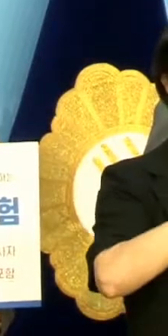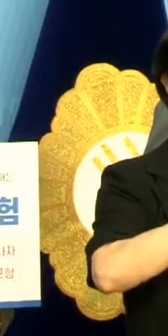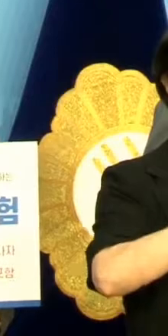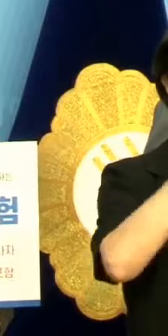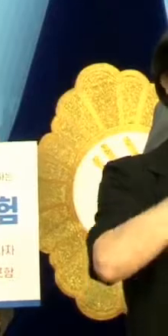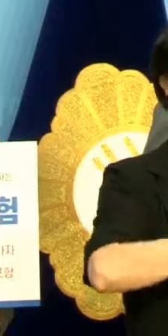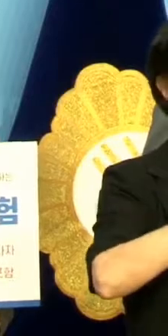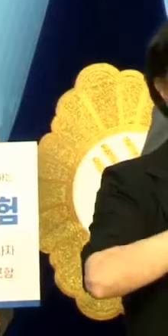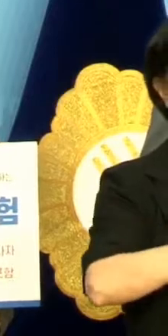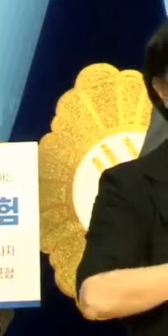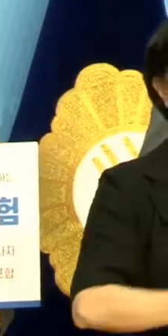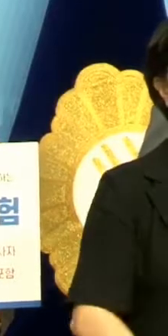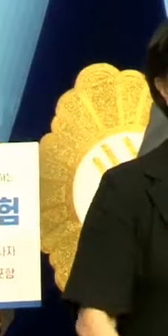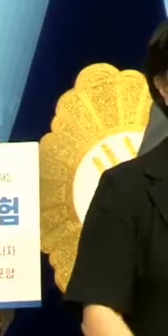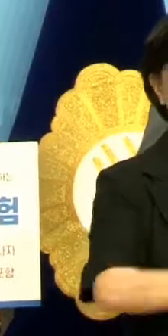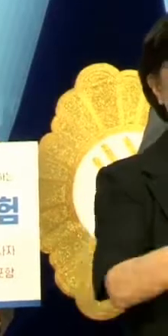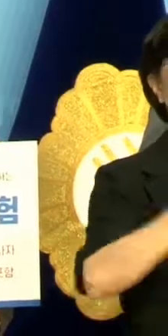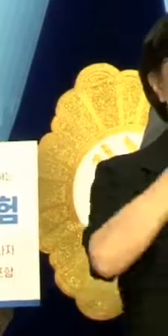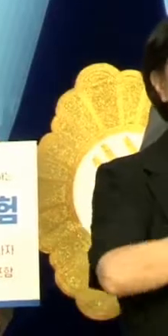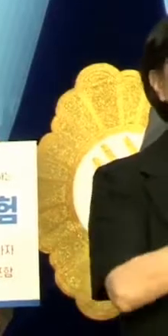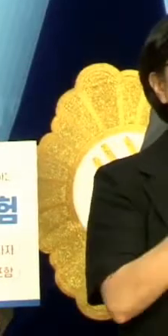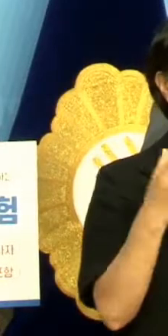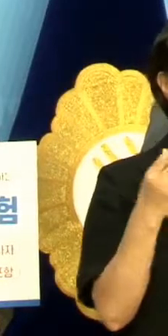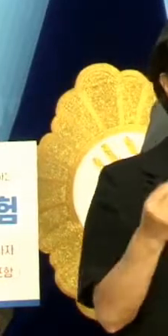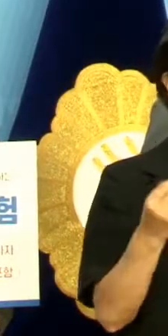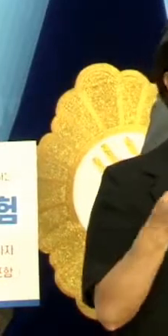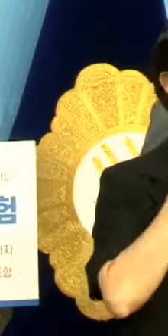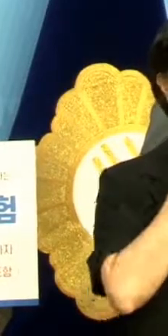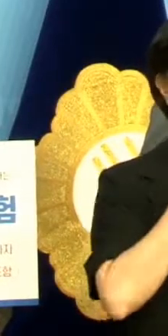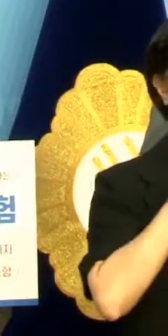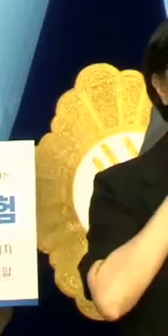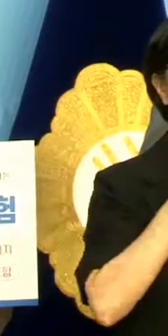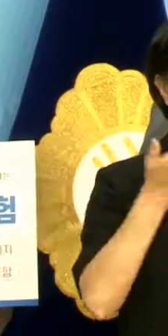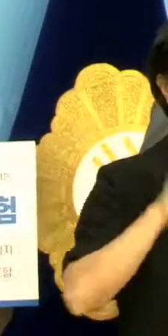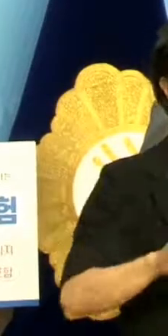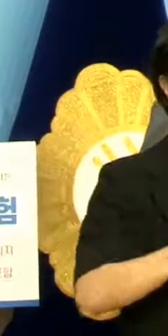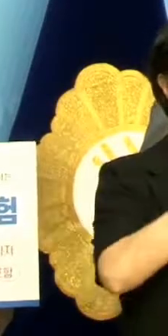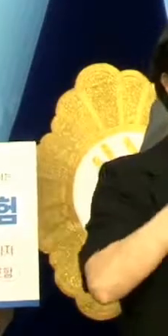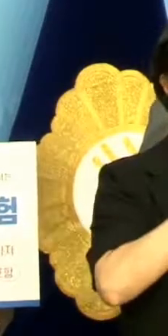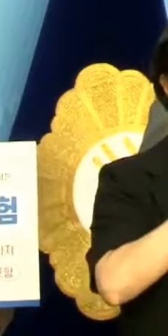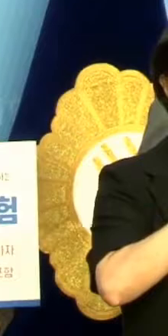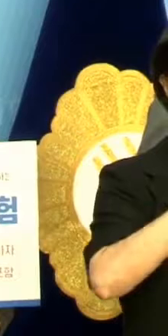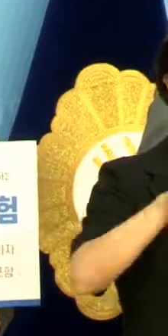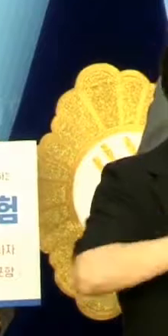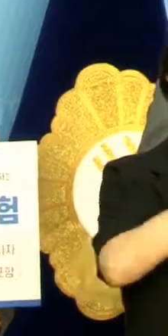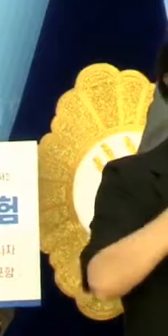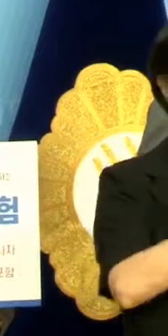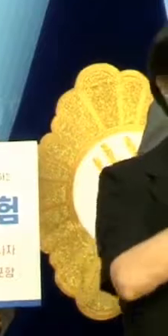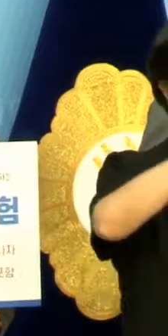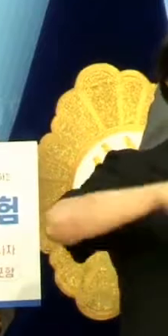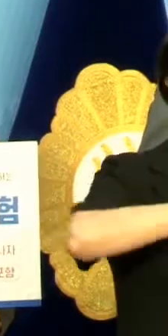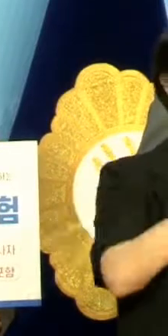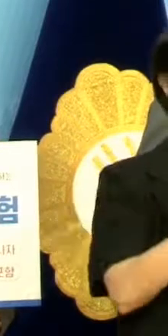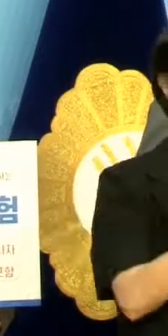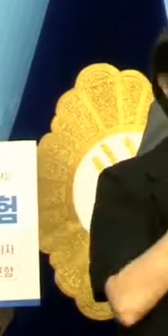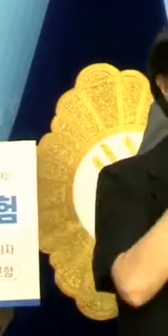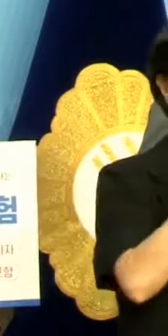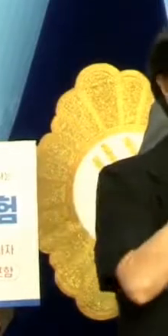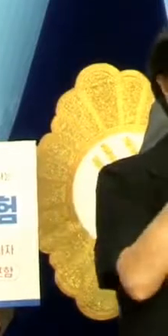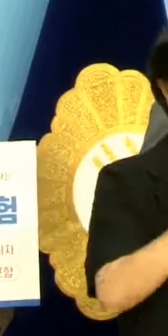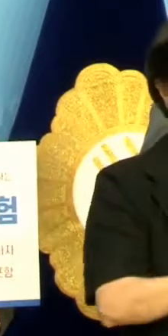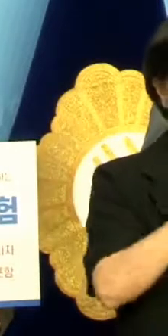합니다 4 실험 8월말에 준비가 다 되어서 하고자 했으나 코로나 로 인한 여러 어려움 때문에 두 차례 연구